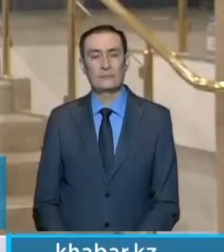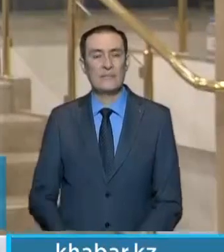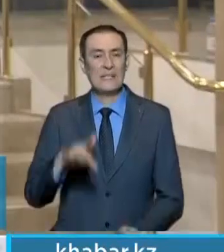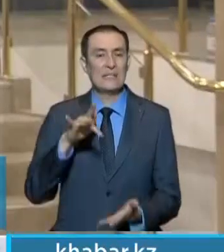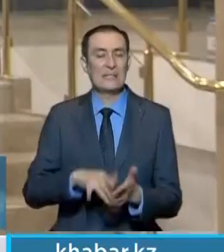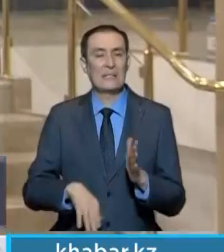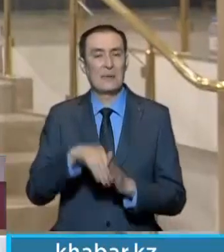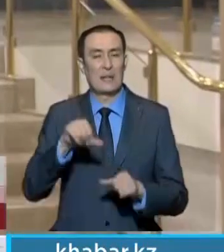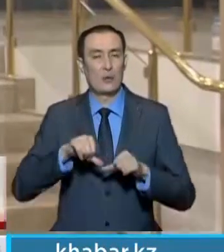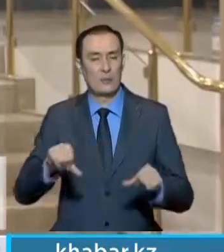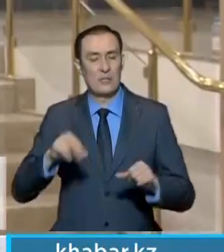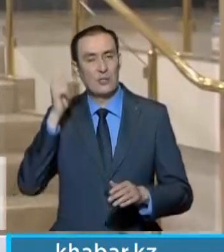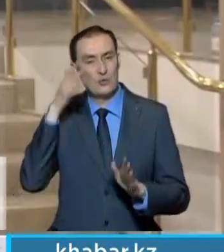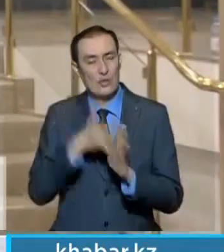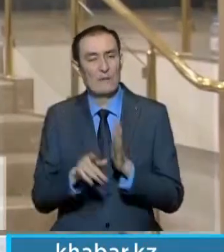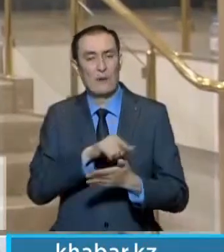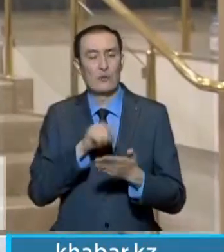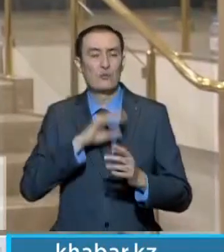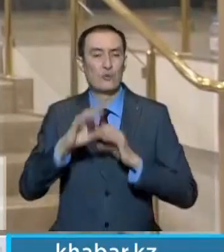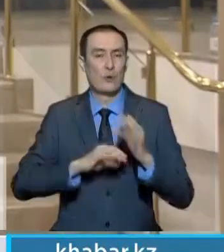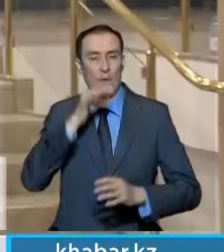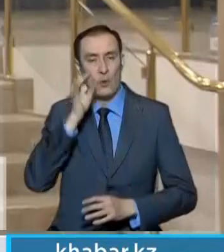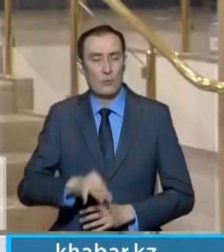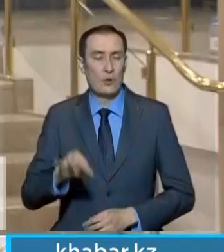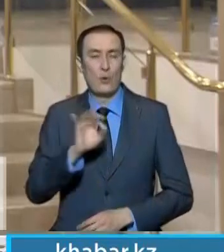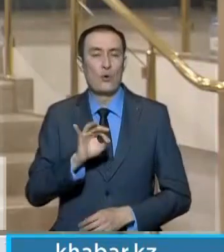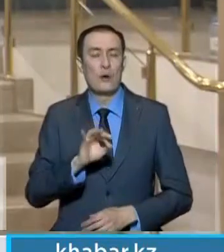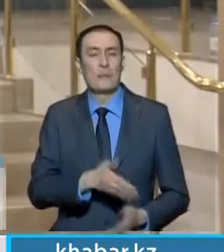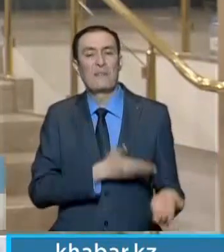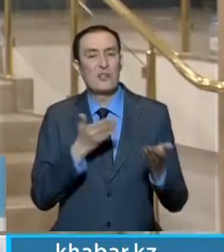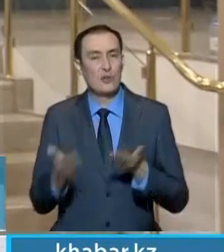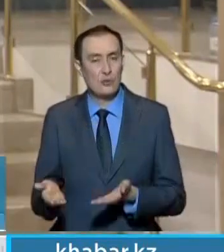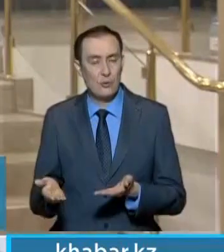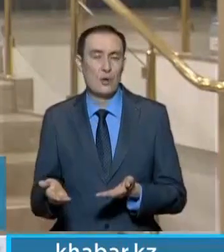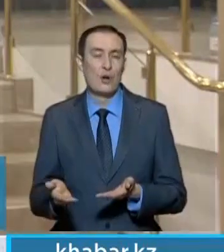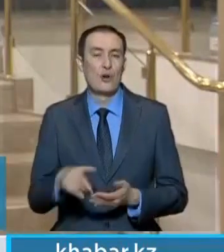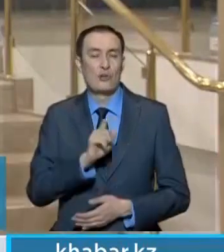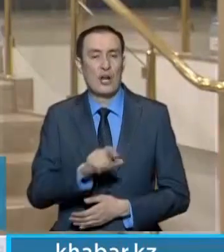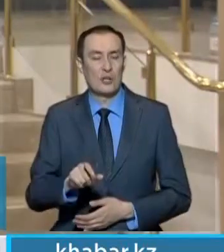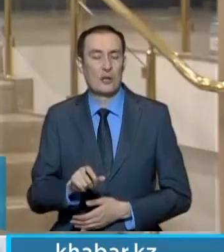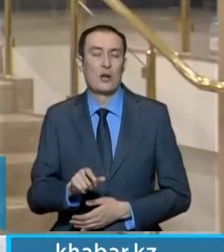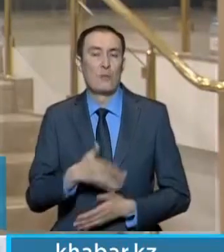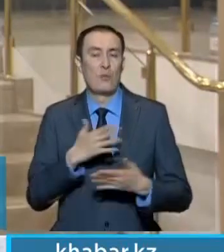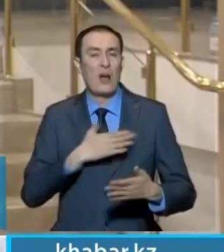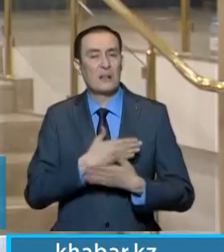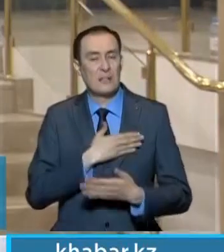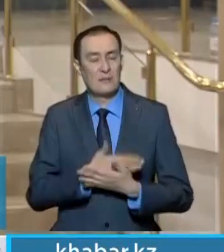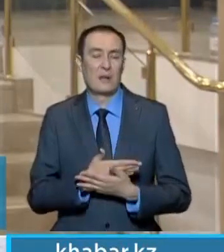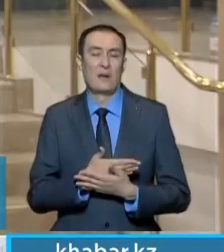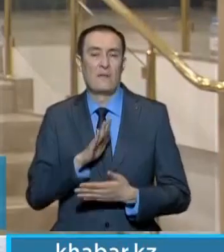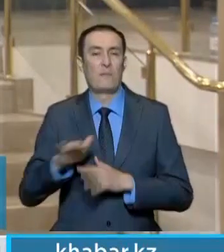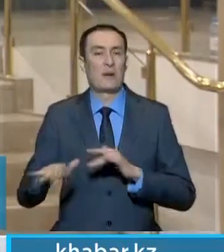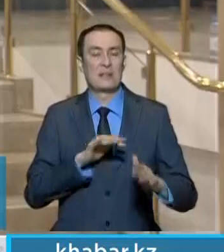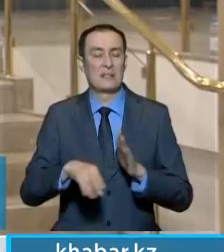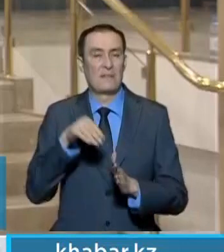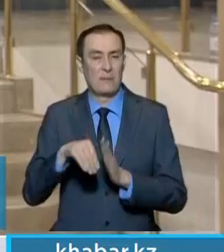Центральная избирательная комиссия изучает вопрос международного опыта по привлечению граждан более активно процесс